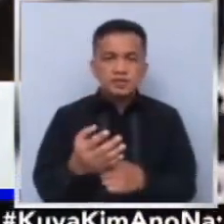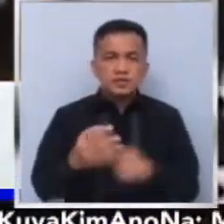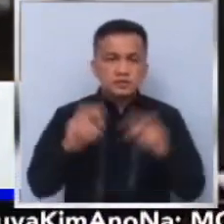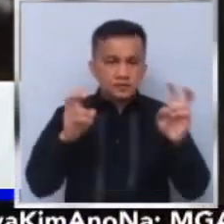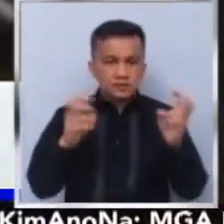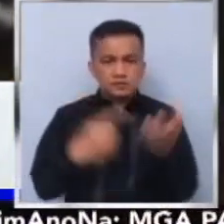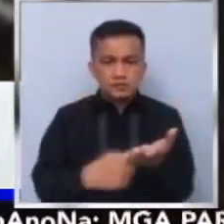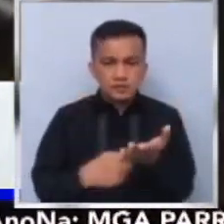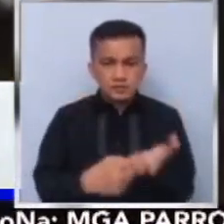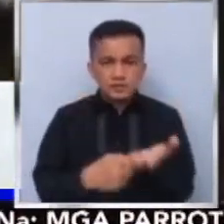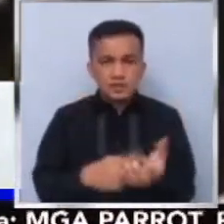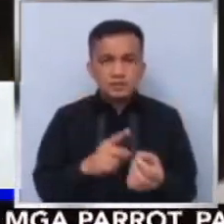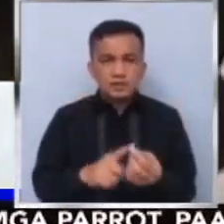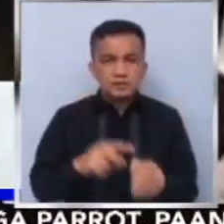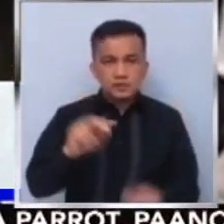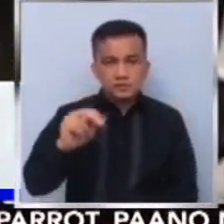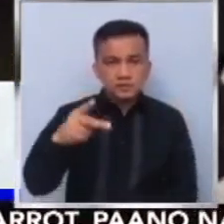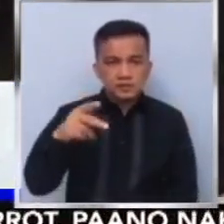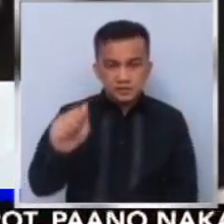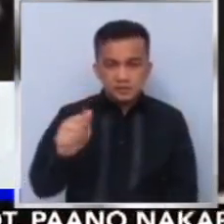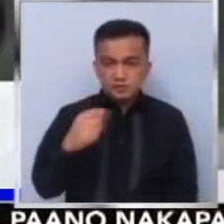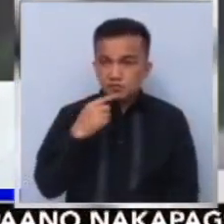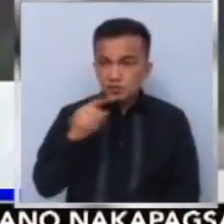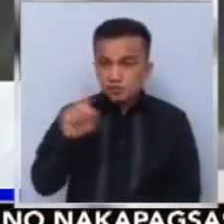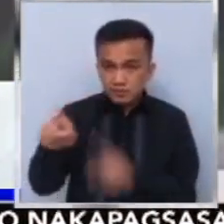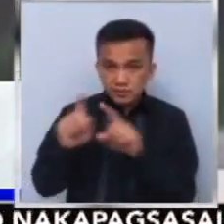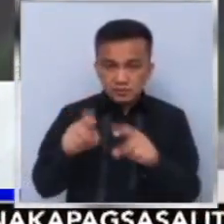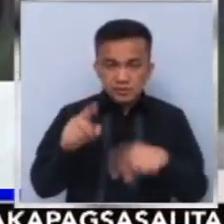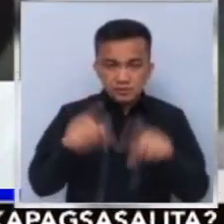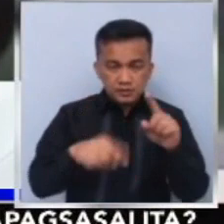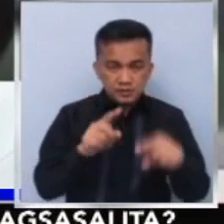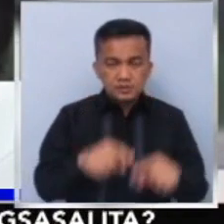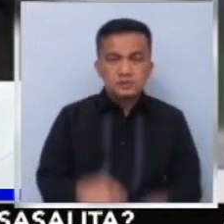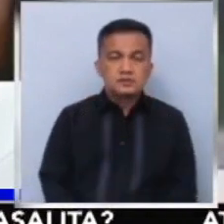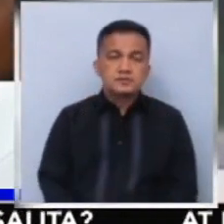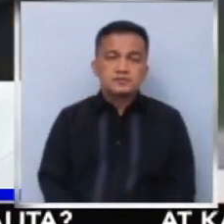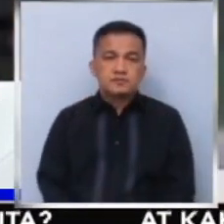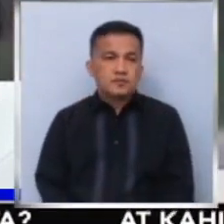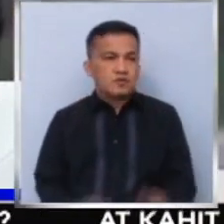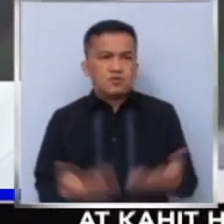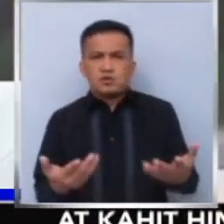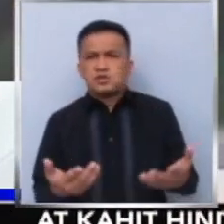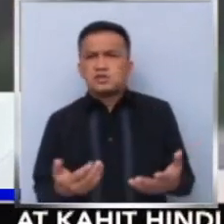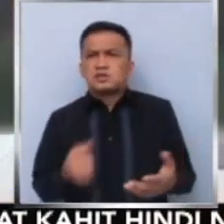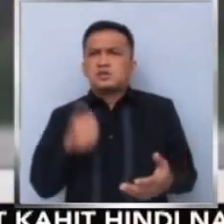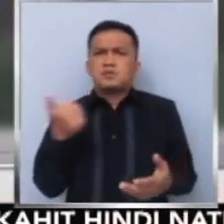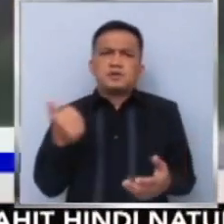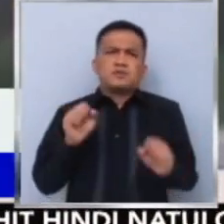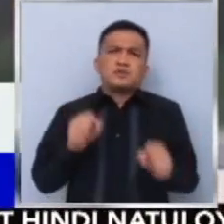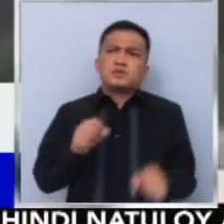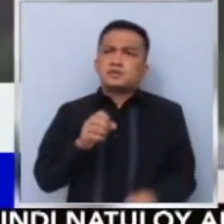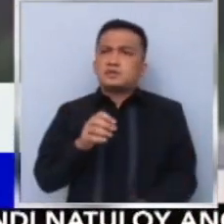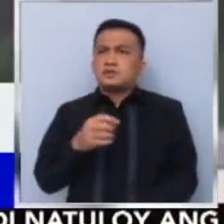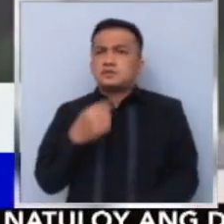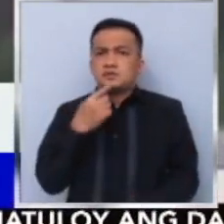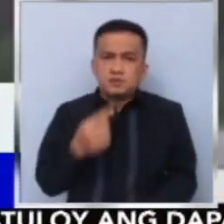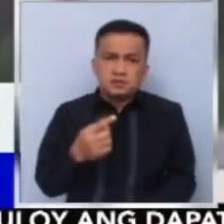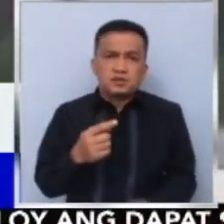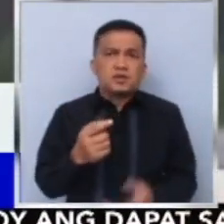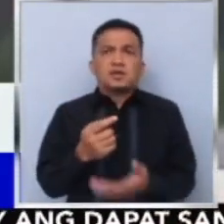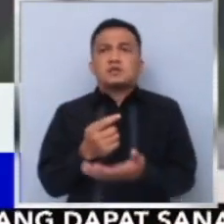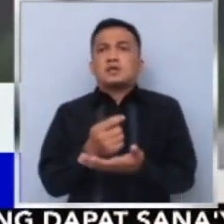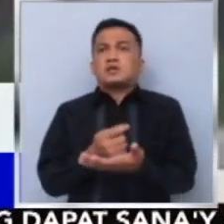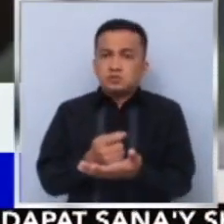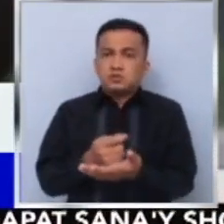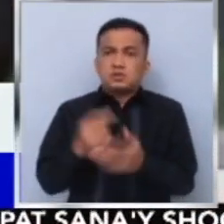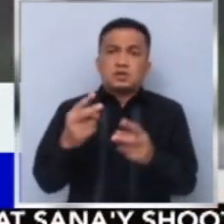sa mga kandidato, kaibigan ba sila o kaaway? Wala na tayong ibang maaring sabihin, kundi tratuhin sila ng kalaban